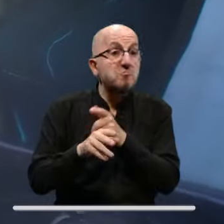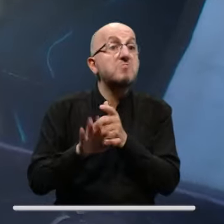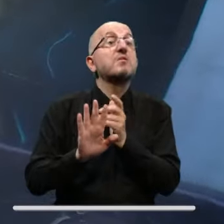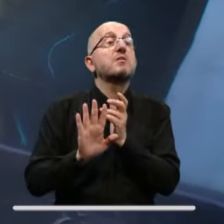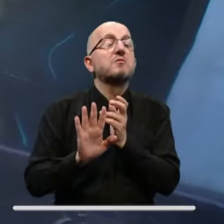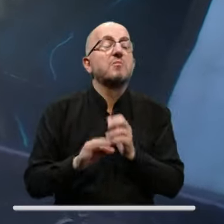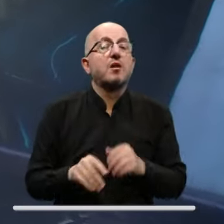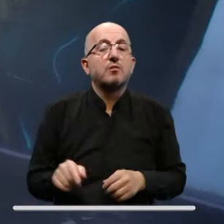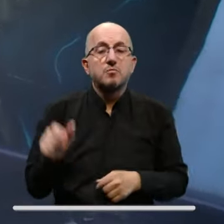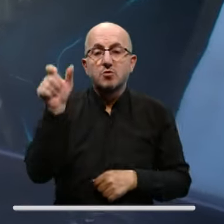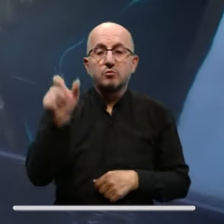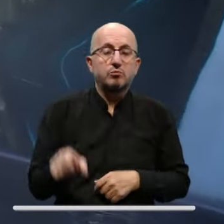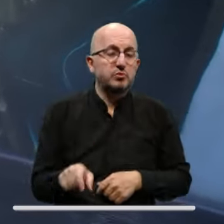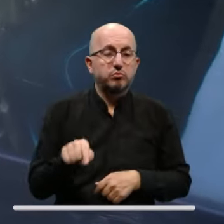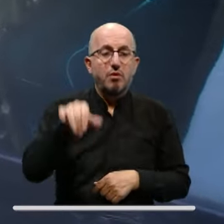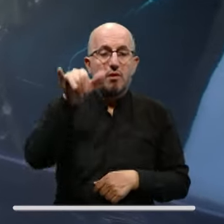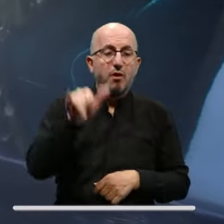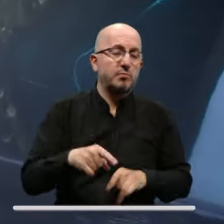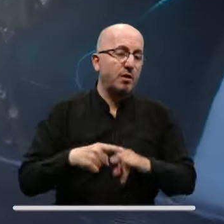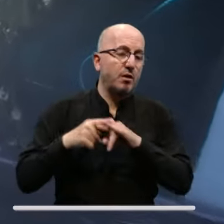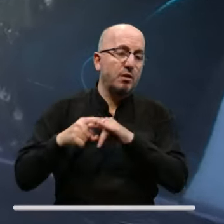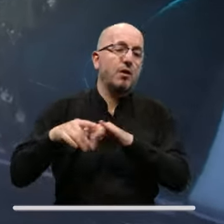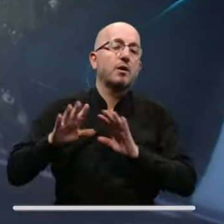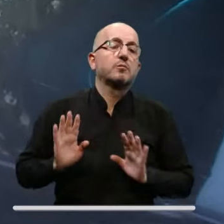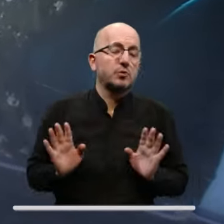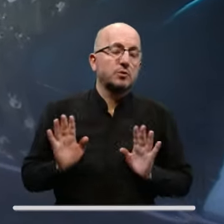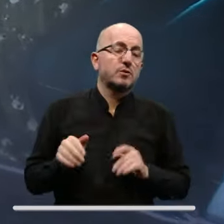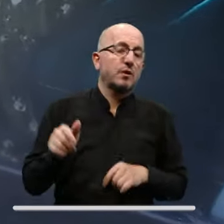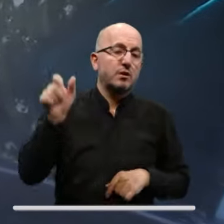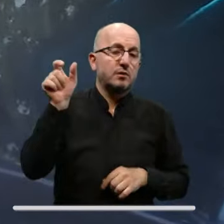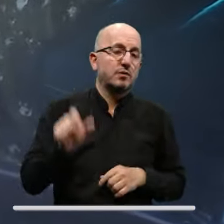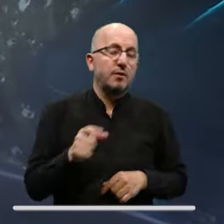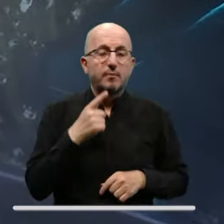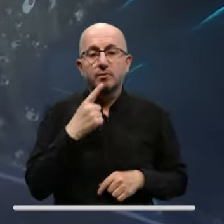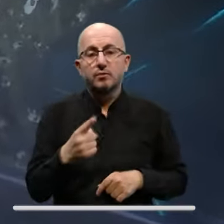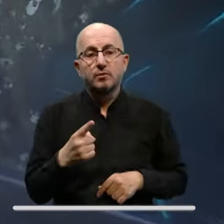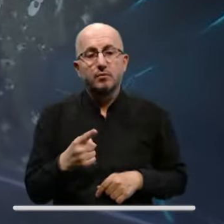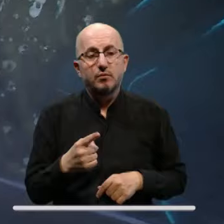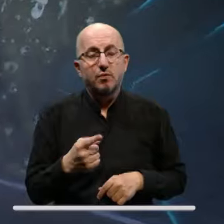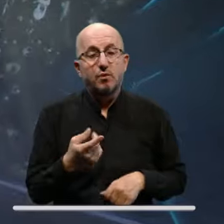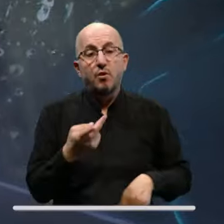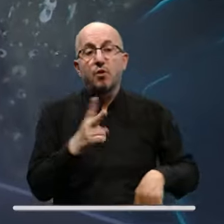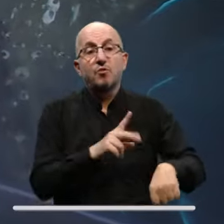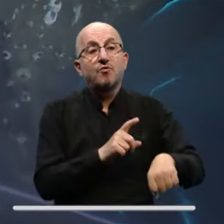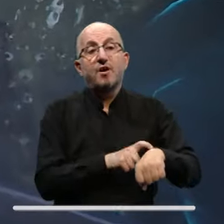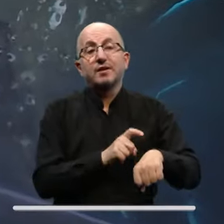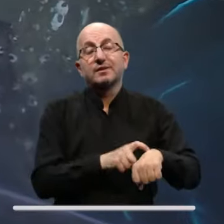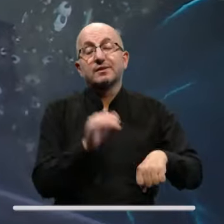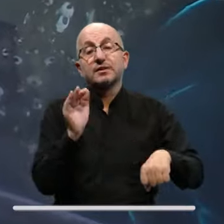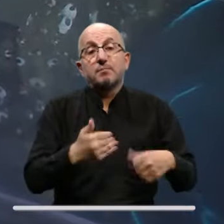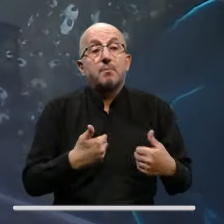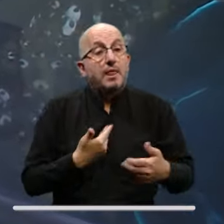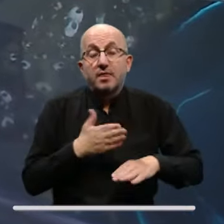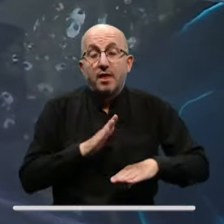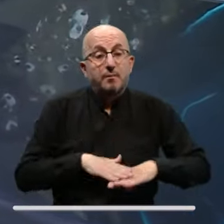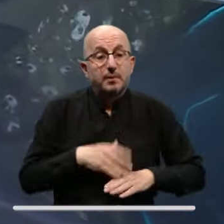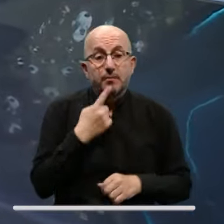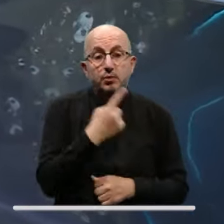bakalım. Bu adama biz hakkımızı helal etmiyoruz. Adam diyor ki vadesi bu kadarmış. Ben ne yapayım